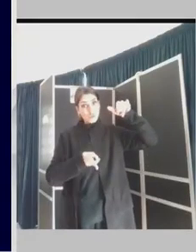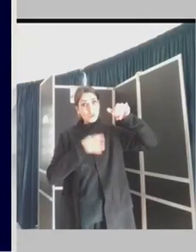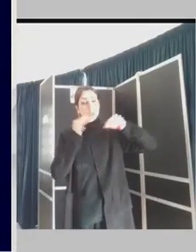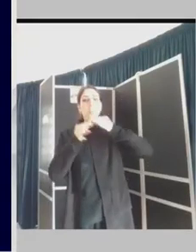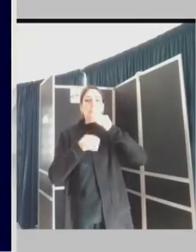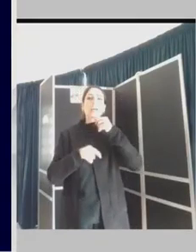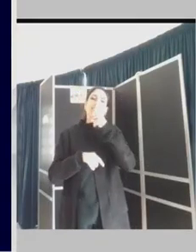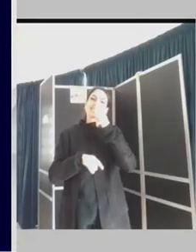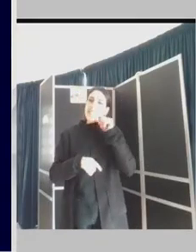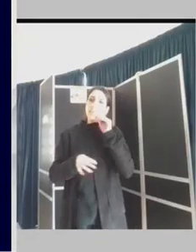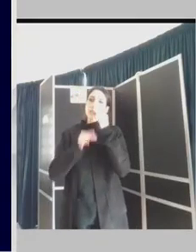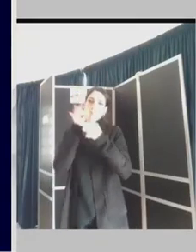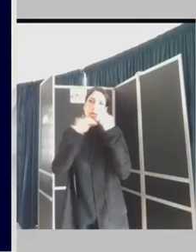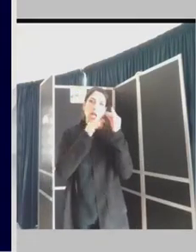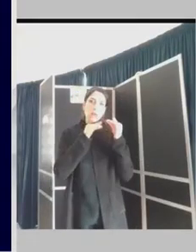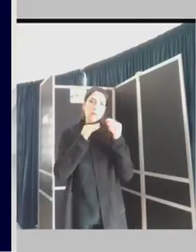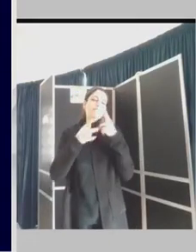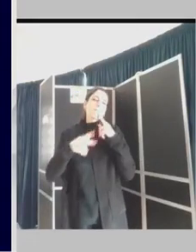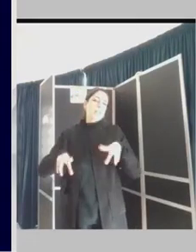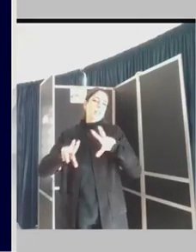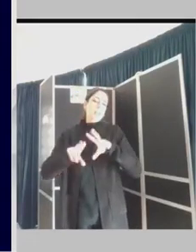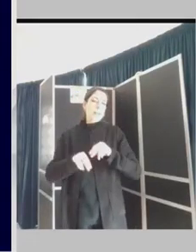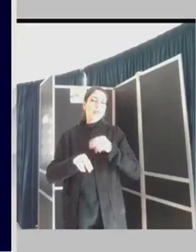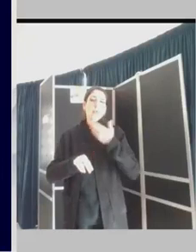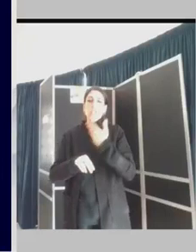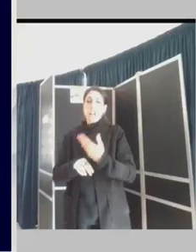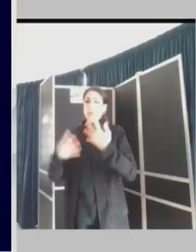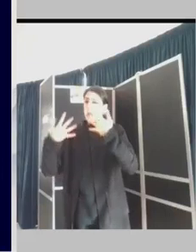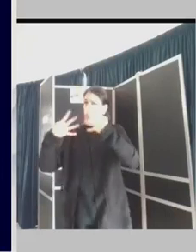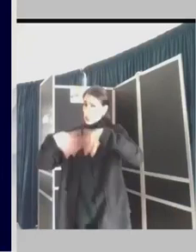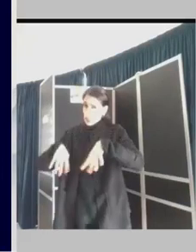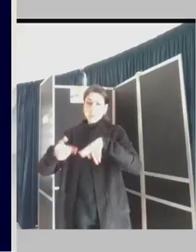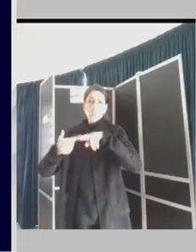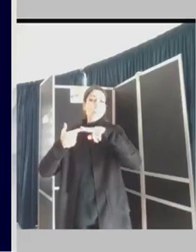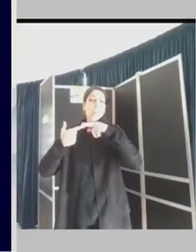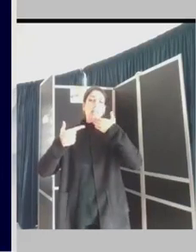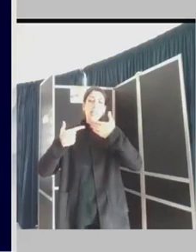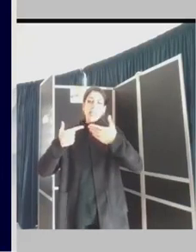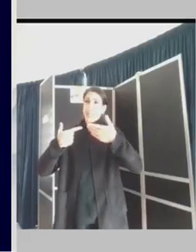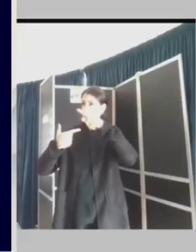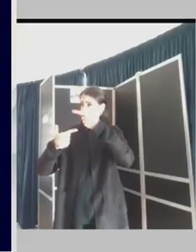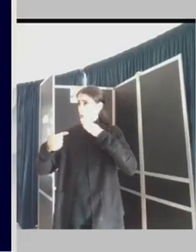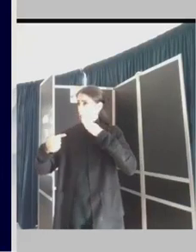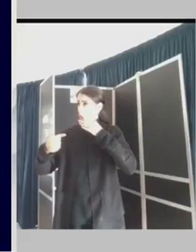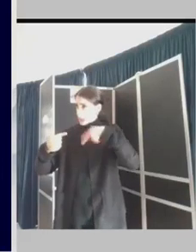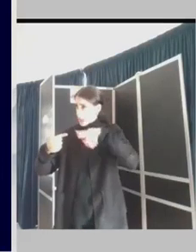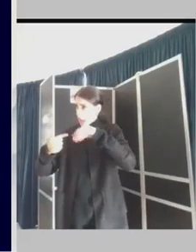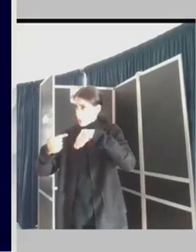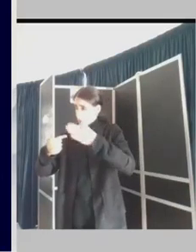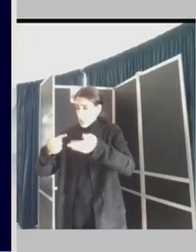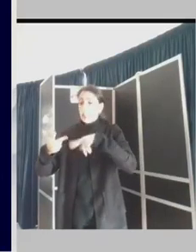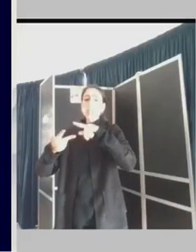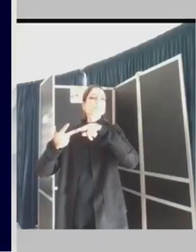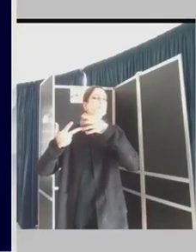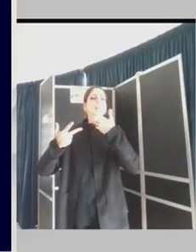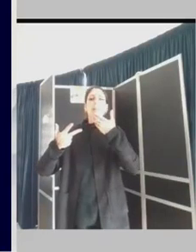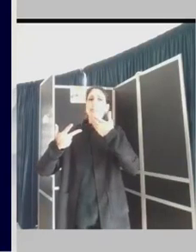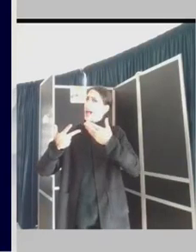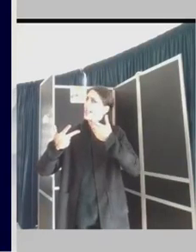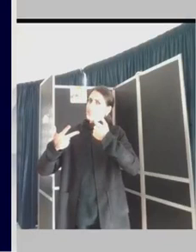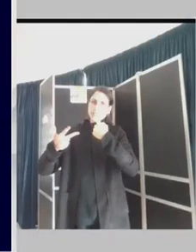i consiglieri, ringrazio soprattutto i partecipanti, gli attori e... qualunque attività verrà fatta dalla